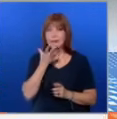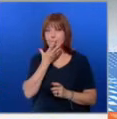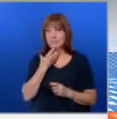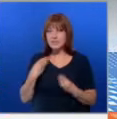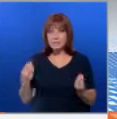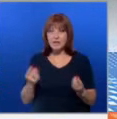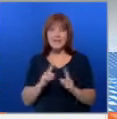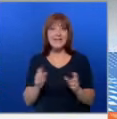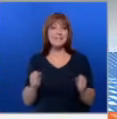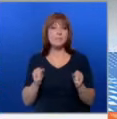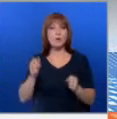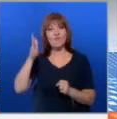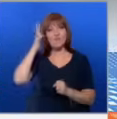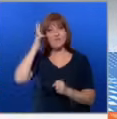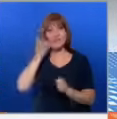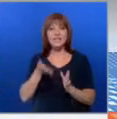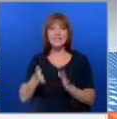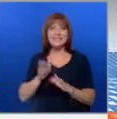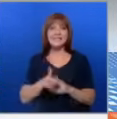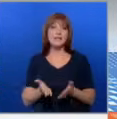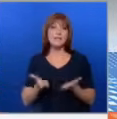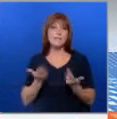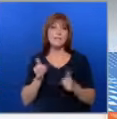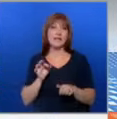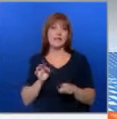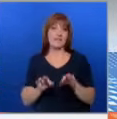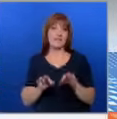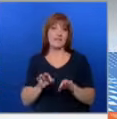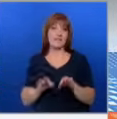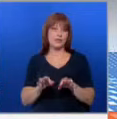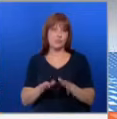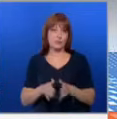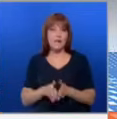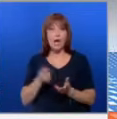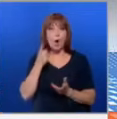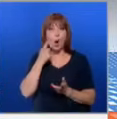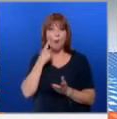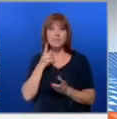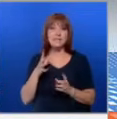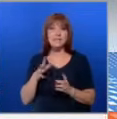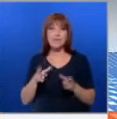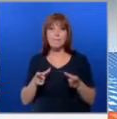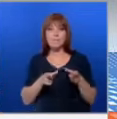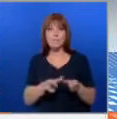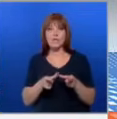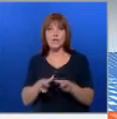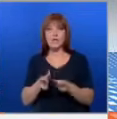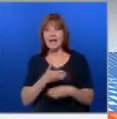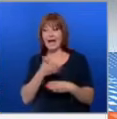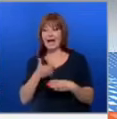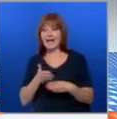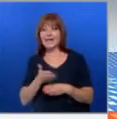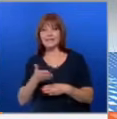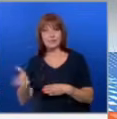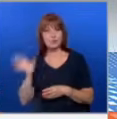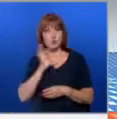Неизвестност и нестабилност във Франция след предсрочните парламентарни избори там. Опитите да бъде блокирана крайната десница успяха и